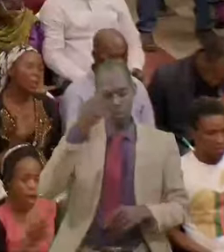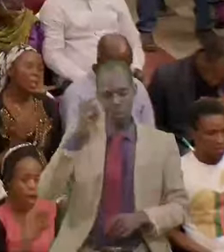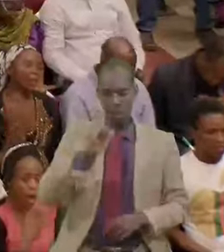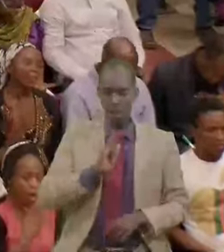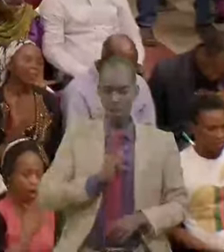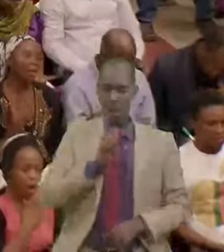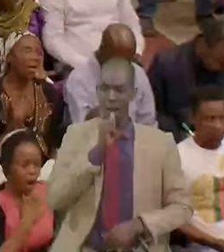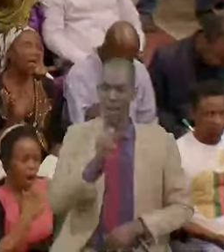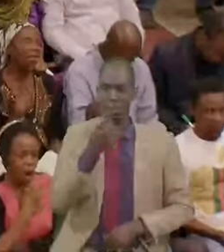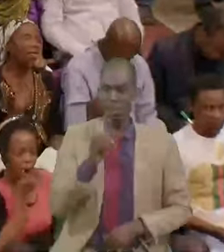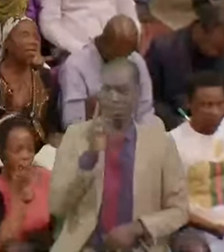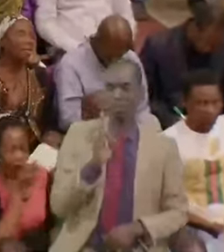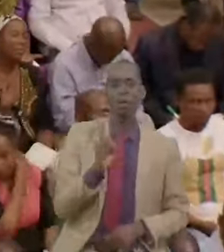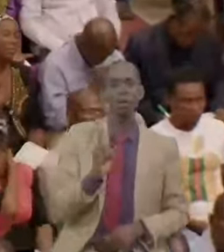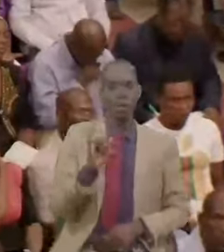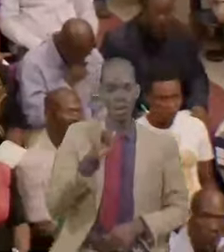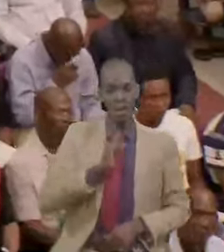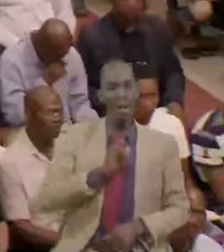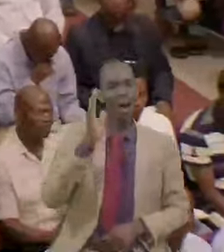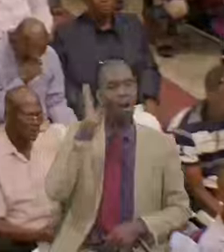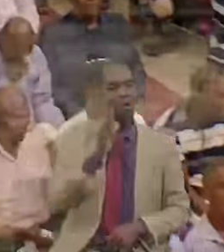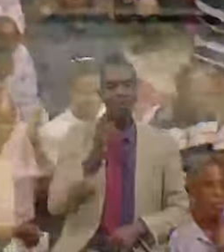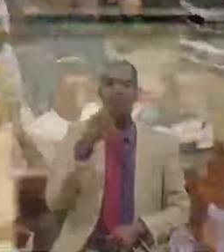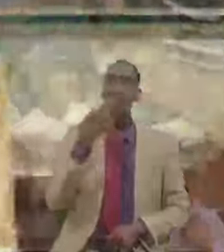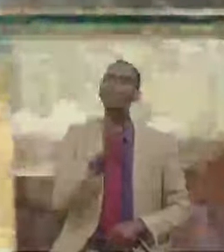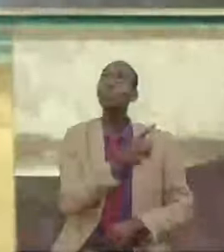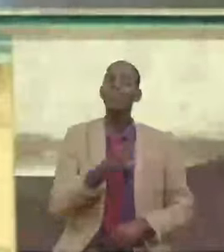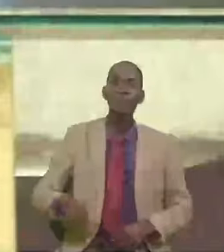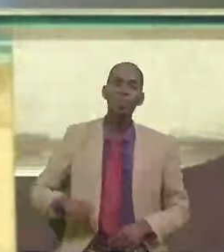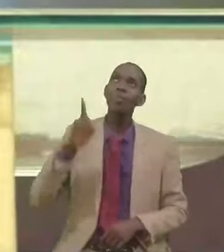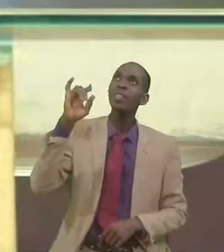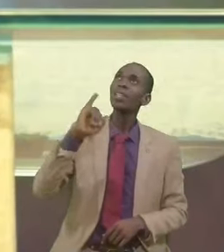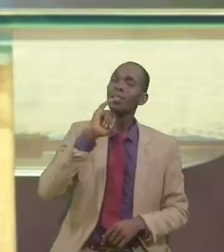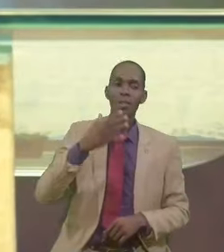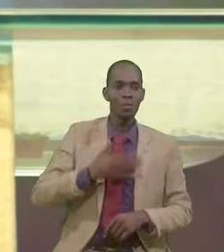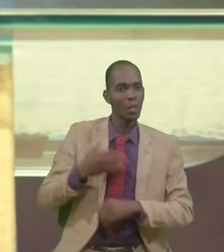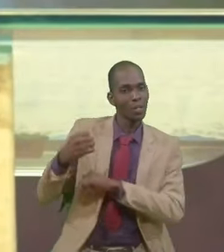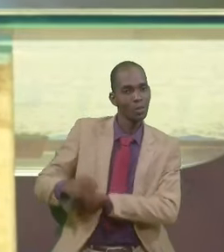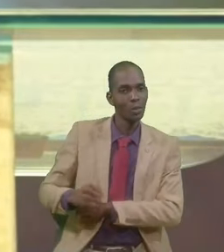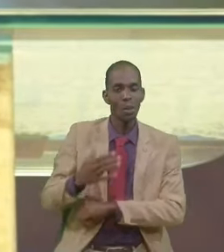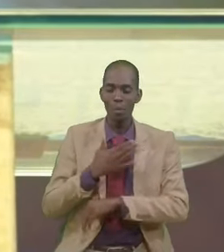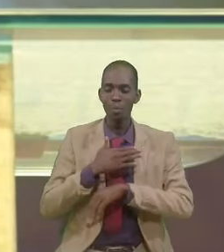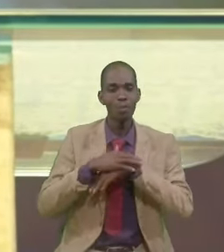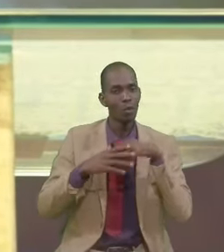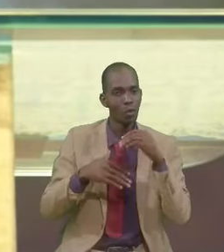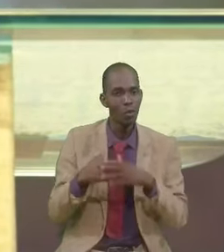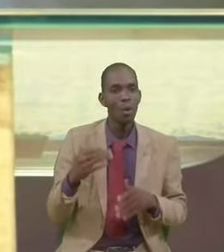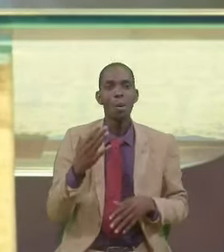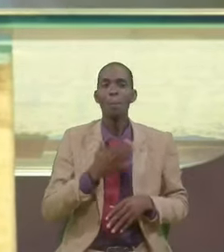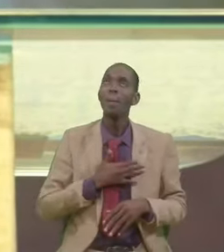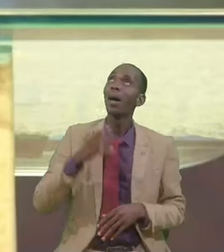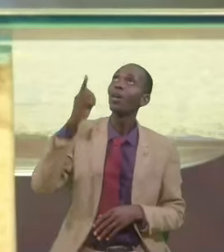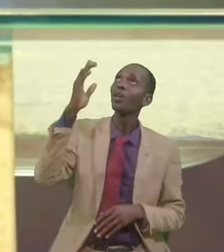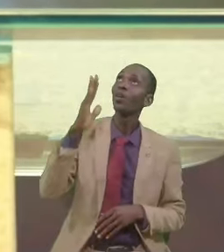la personne. Je dis à l'Éternel, mon refuge et ma forteresse, mon